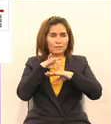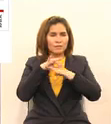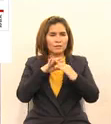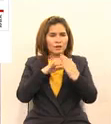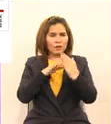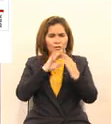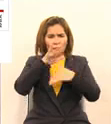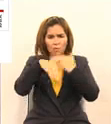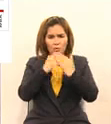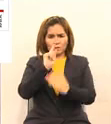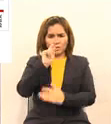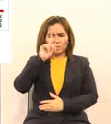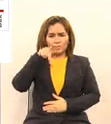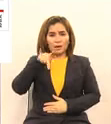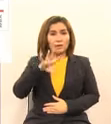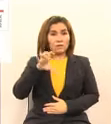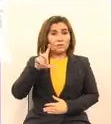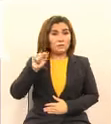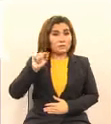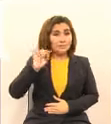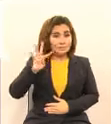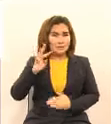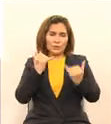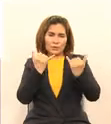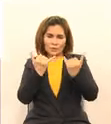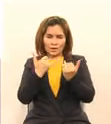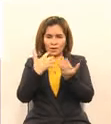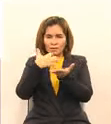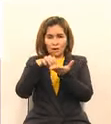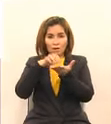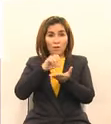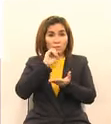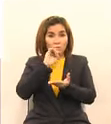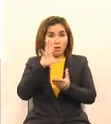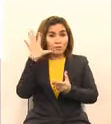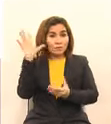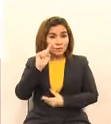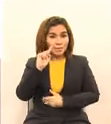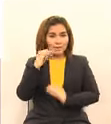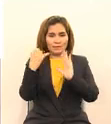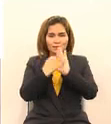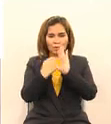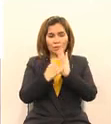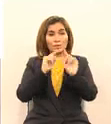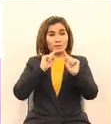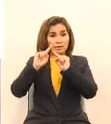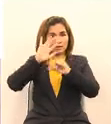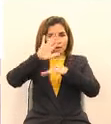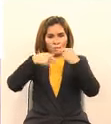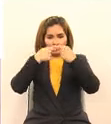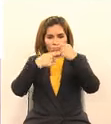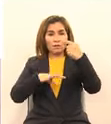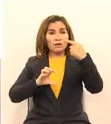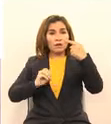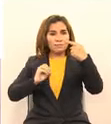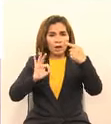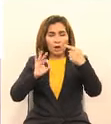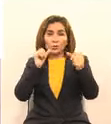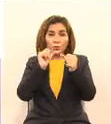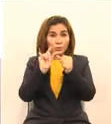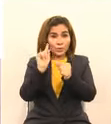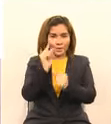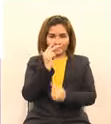น 1,524 รายที่แถลงในวันนี้เนี่ยนะครับมาจาก59จังหวัดนะมีการกระจายดังต่อ